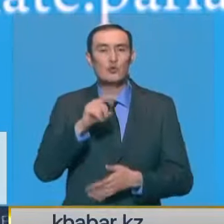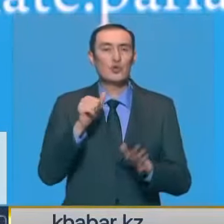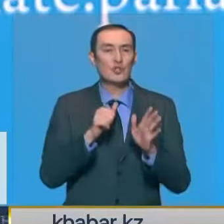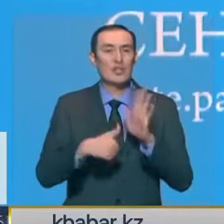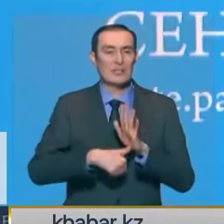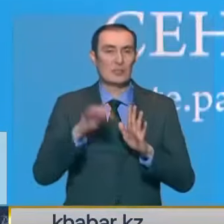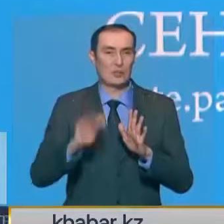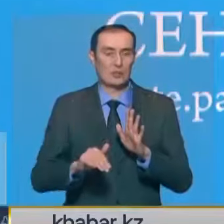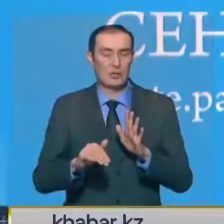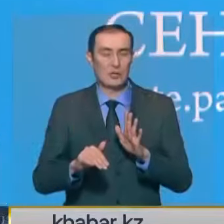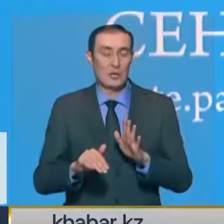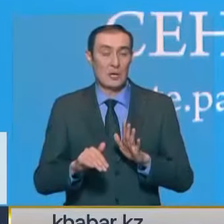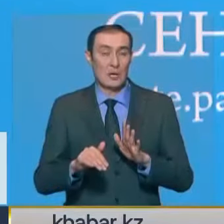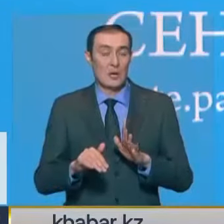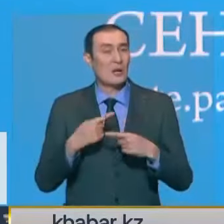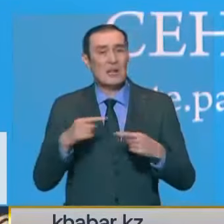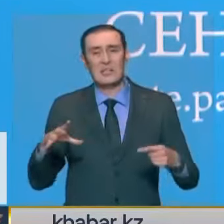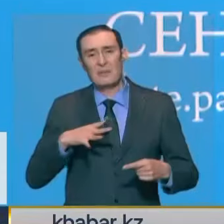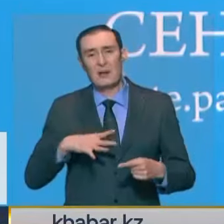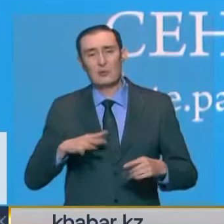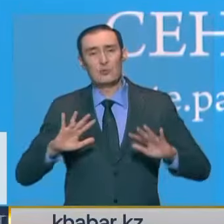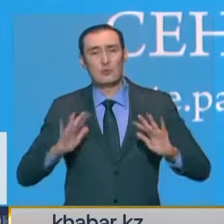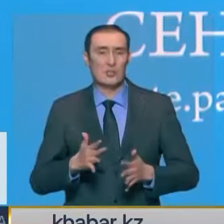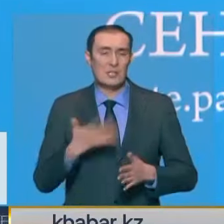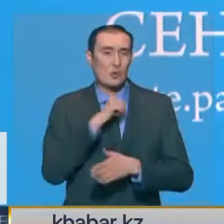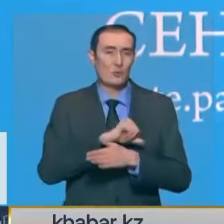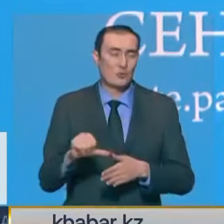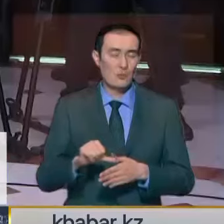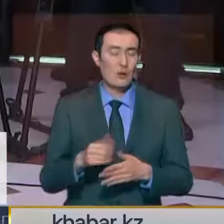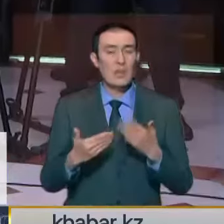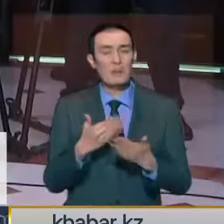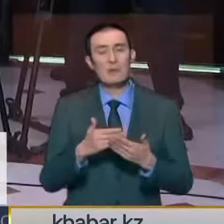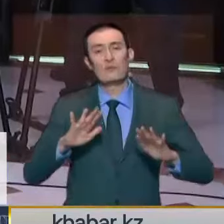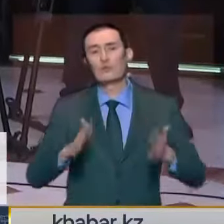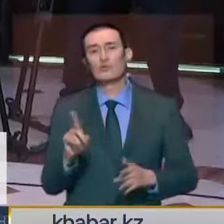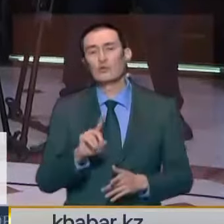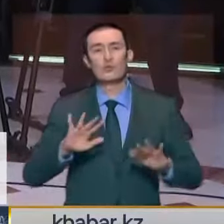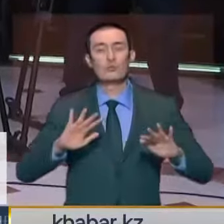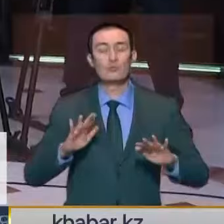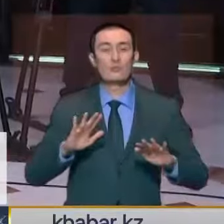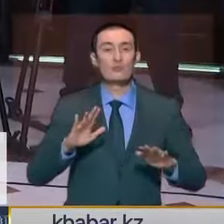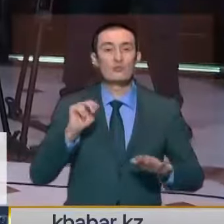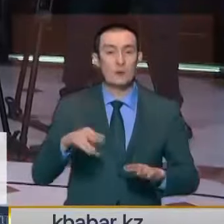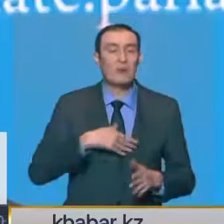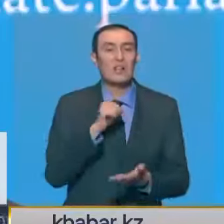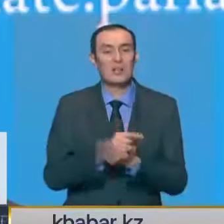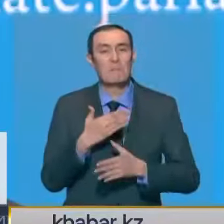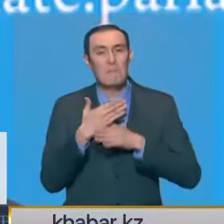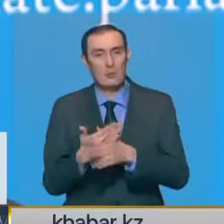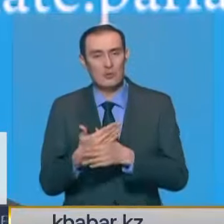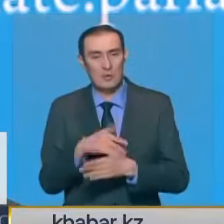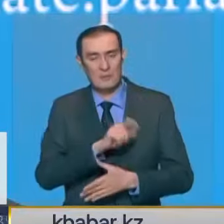106.000 Всякое может быть находя за рубежом Если вдруг что-то случится мы должны им помочь на